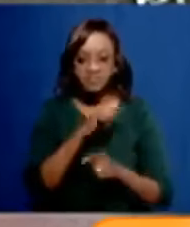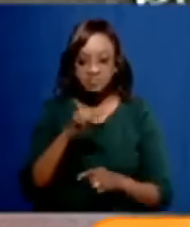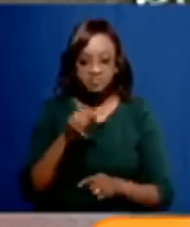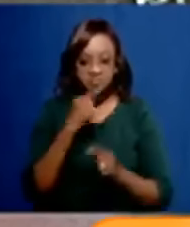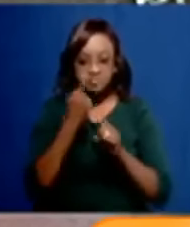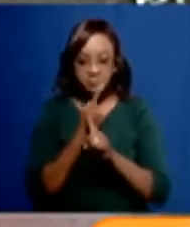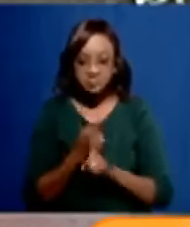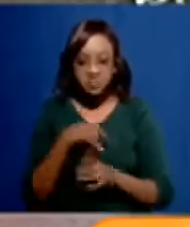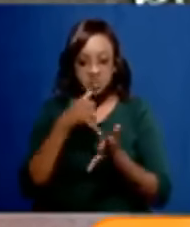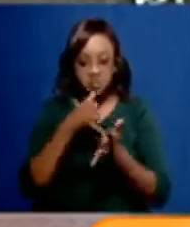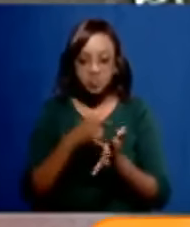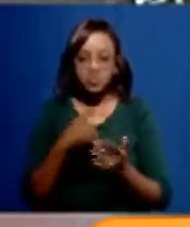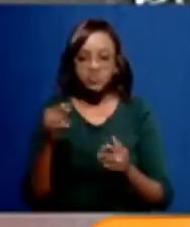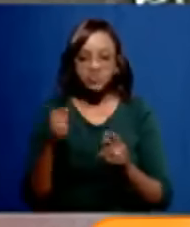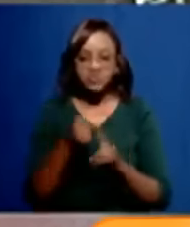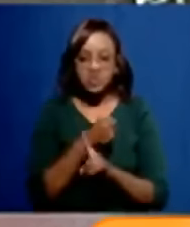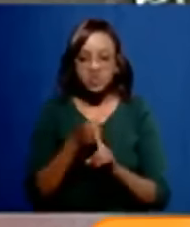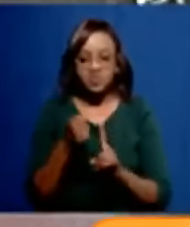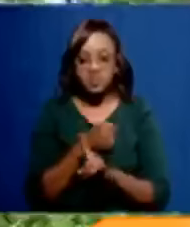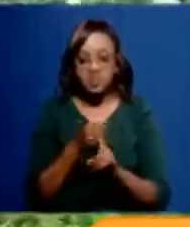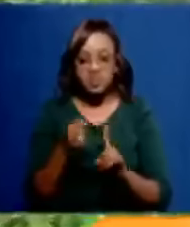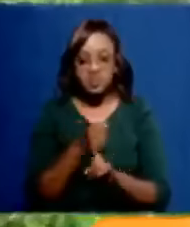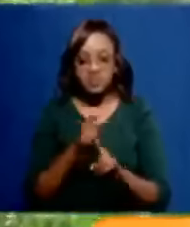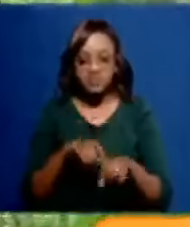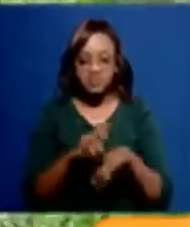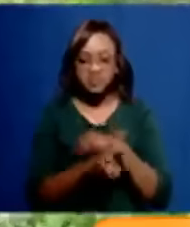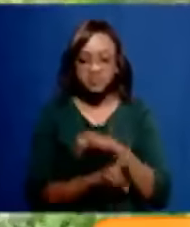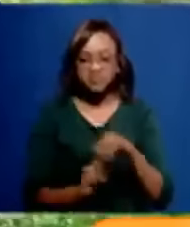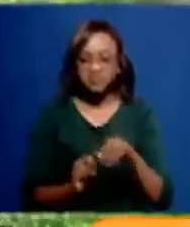ikiwemo wizi wa mabavu.